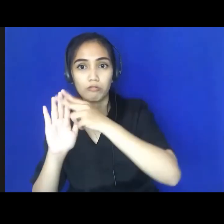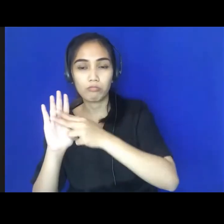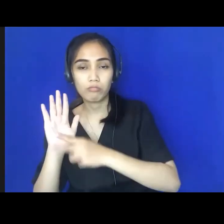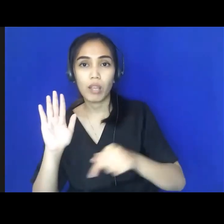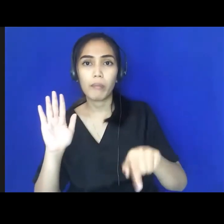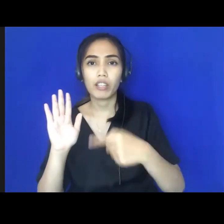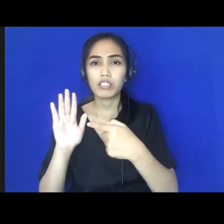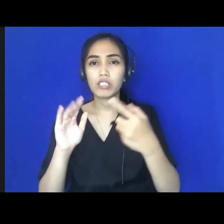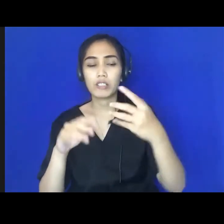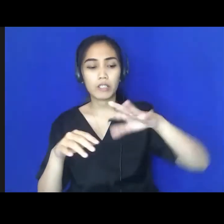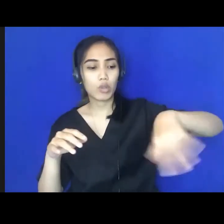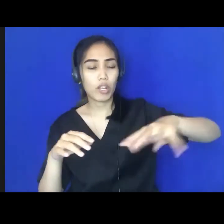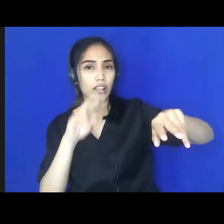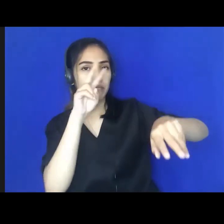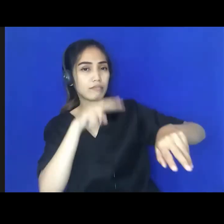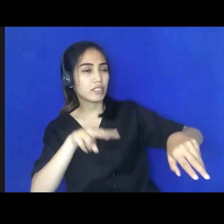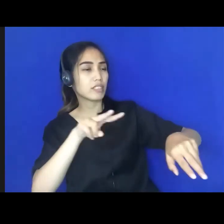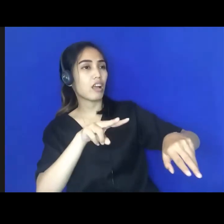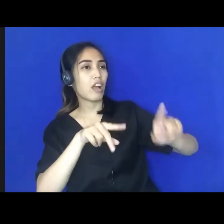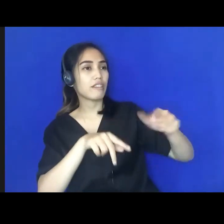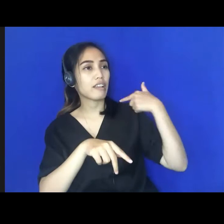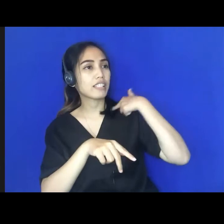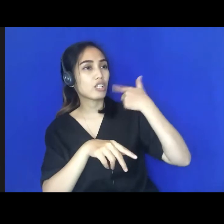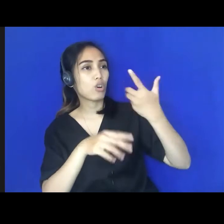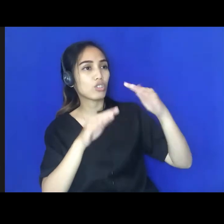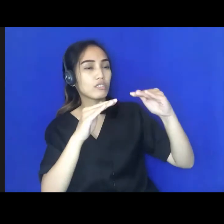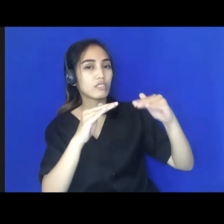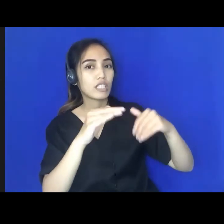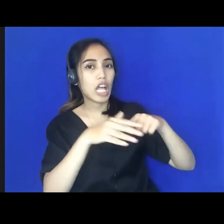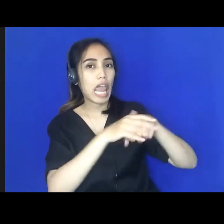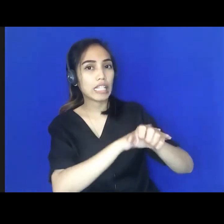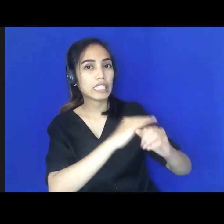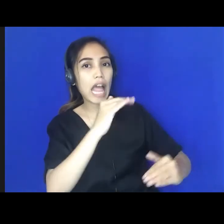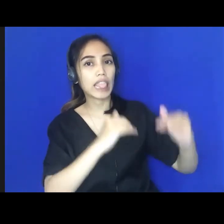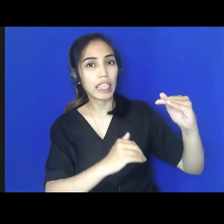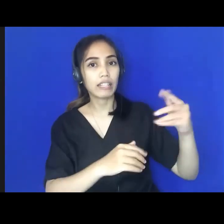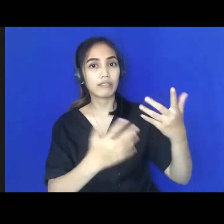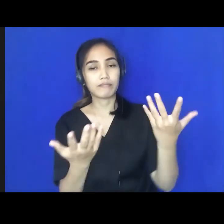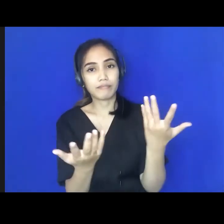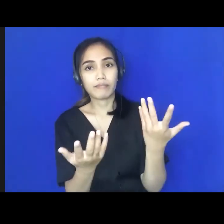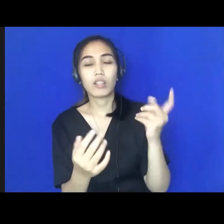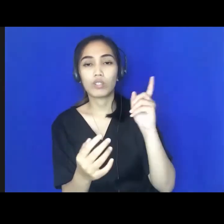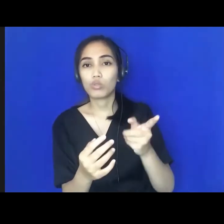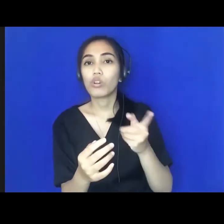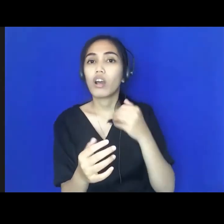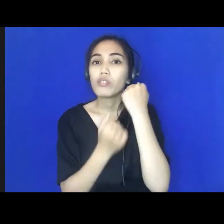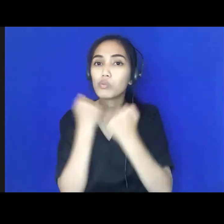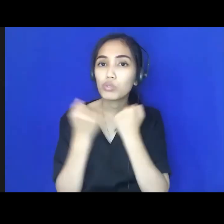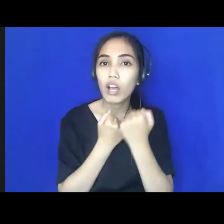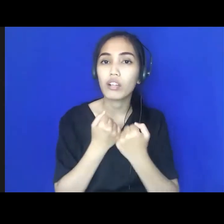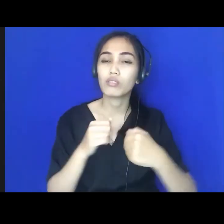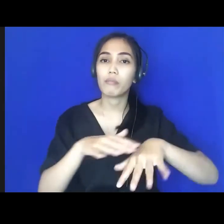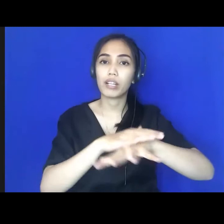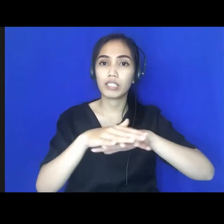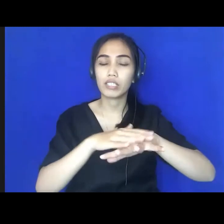berisiko stunting atau tidak, sehingga pendampingan ini kepada keluarga-keluarga tersebut ya. Jadi ini dan akan dilakukan upaya berbasis surveillance